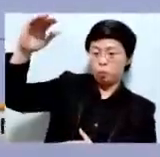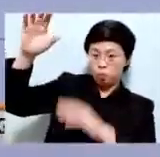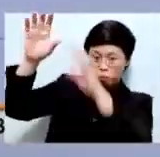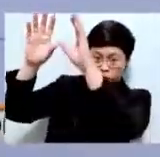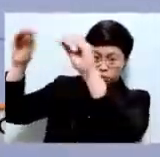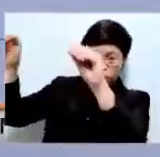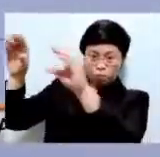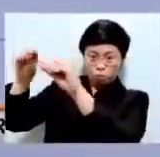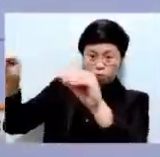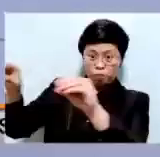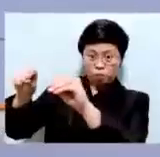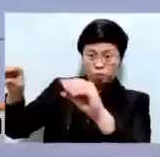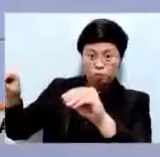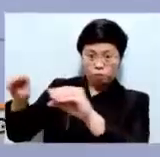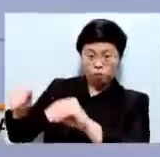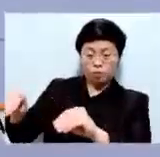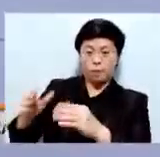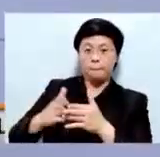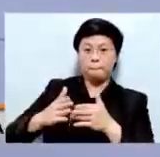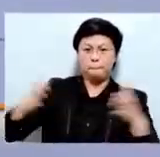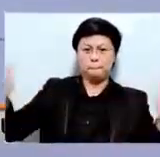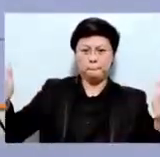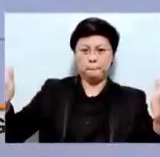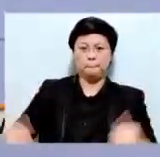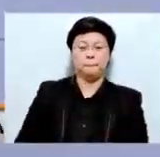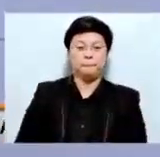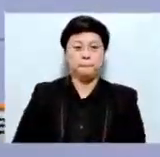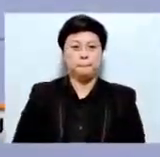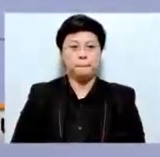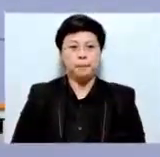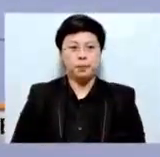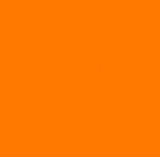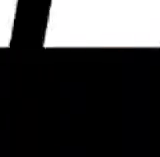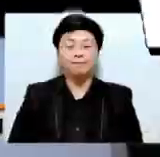around the world Christmas trip. Silipin niyan sa report ni John Arroa.